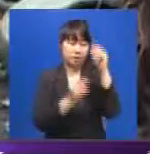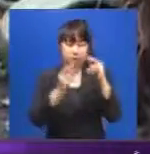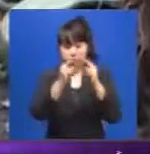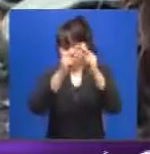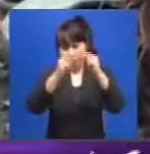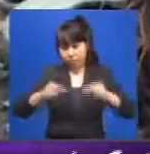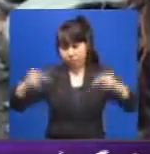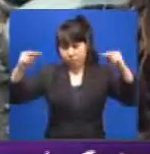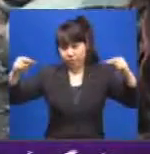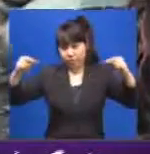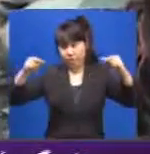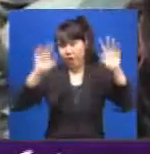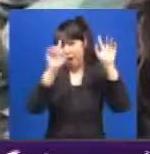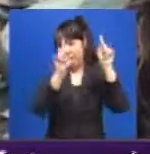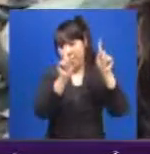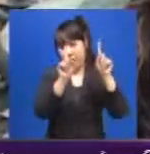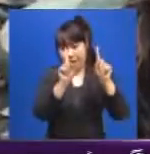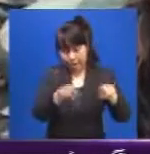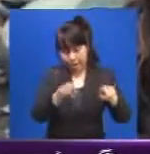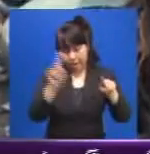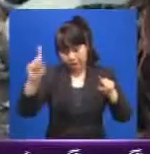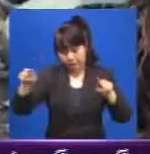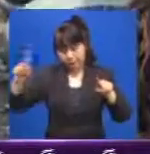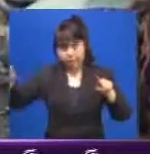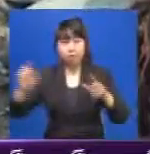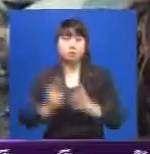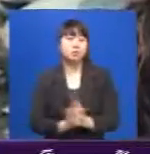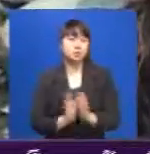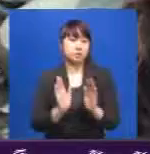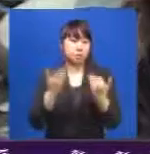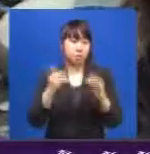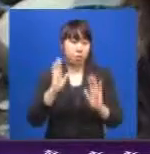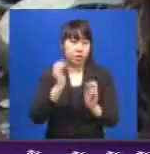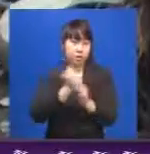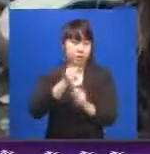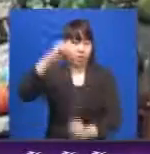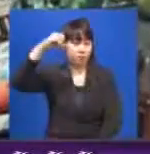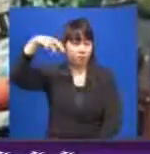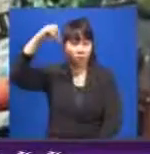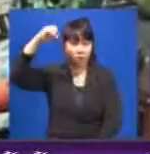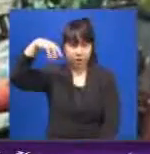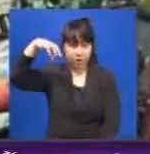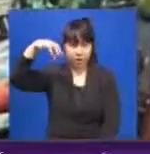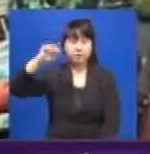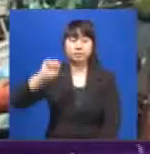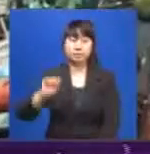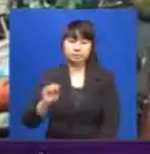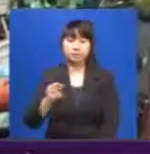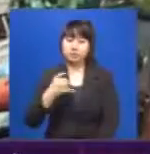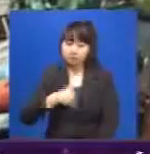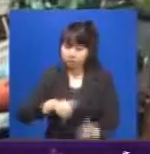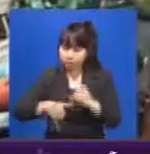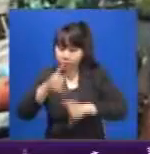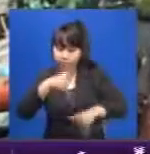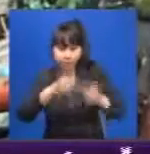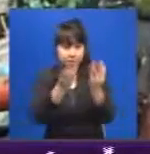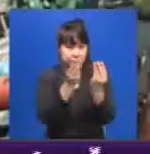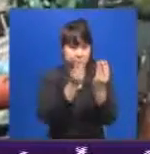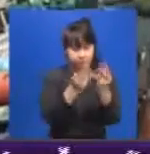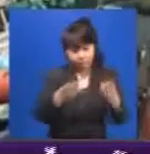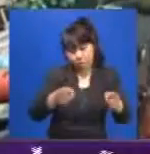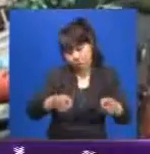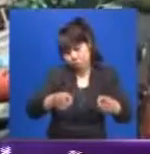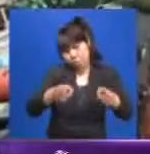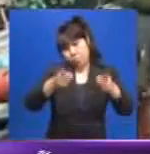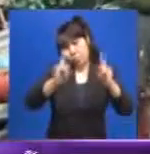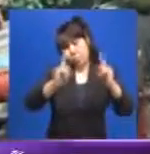ไฟฟ้าแรงสูงหักโค่นลงมาเจ้าหน้าที่การไฟฟ้าส่วนภูมิภาคสาขาอำเภอบึงสามพันต้องระดมกำลังเร่งเก็บกู้เสา